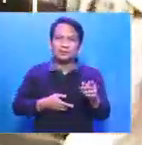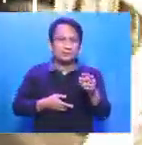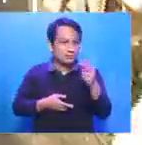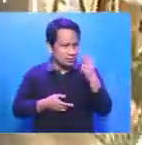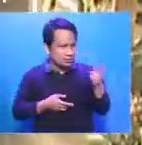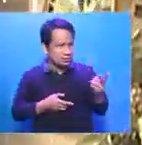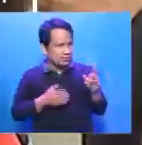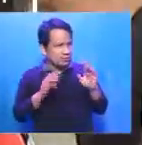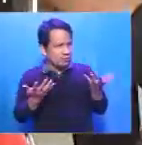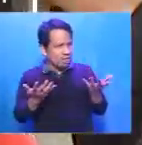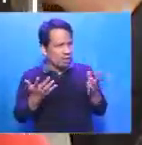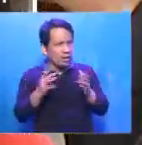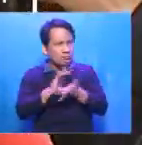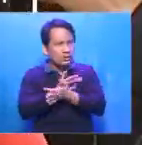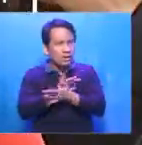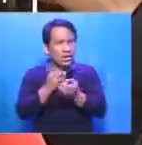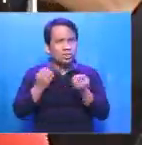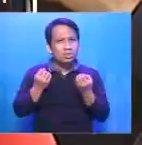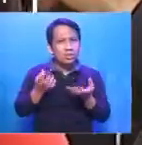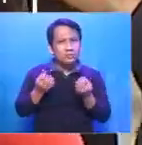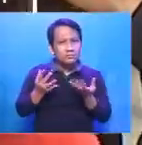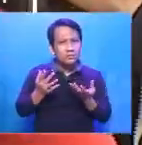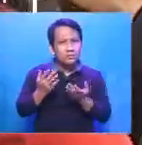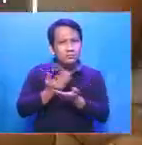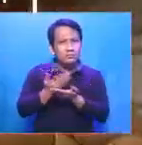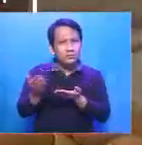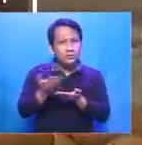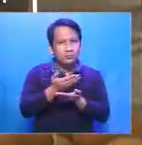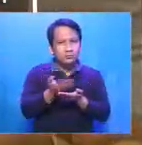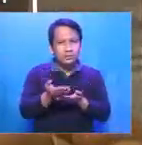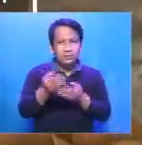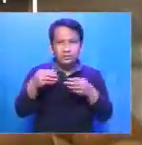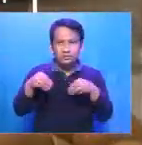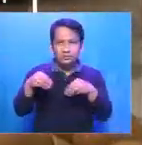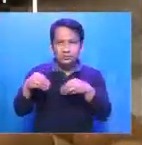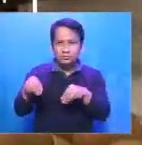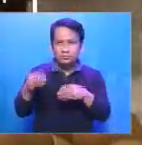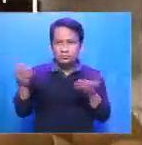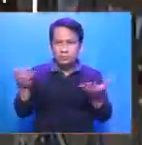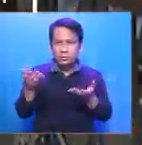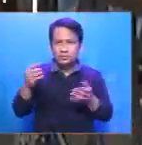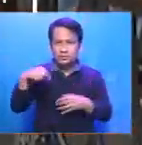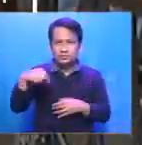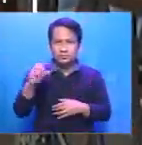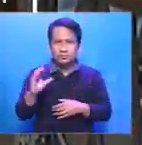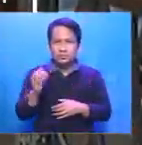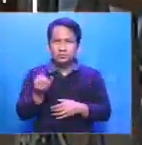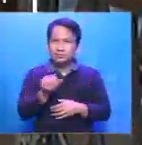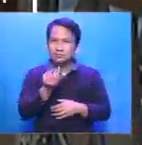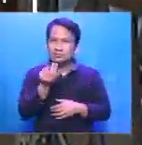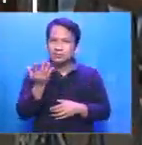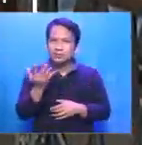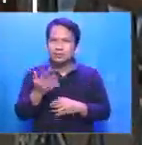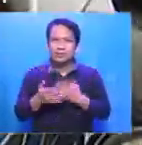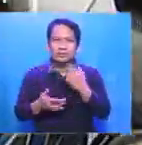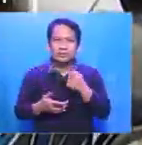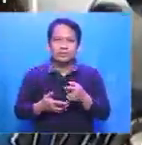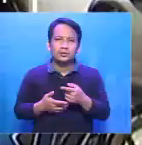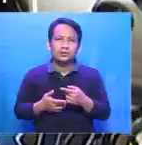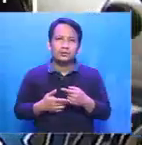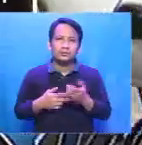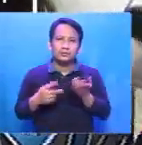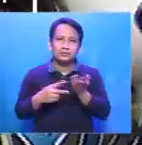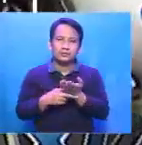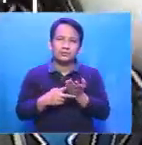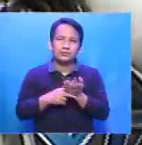pandemya sa dami ng mga namimili ng pang-medianoche sa labas ng Muñoz Market sa Quezon City. Ang ilan pasaway pa, kaya